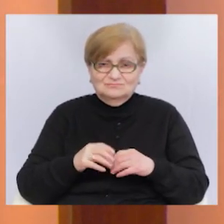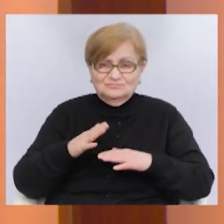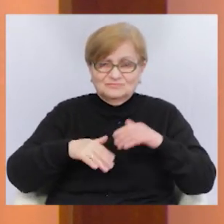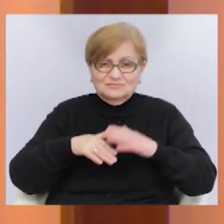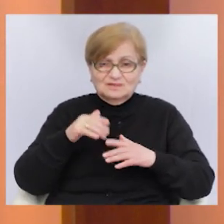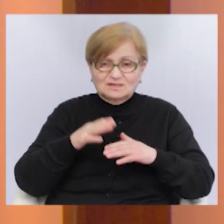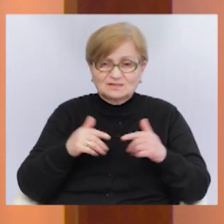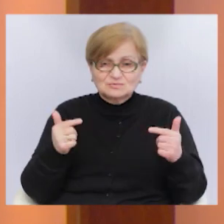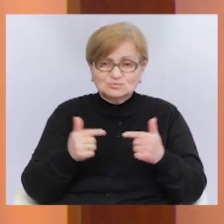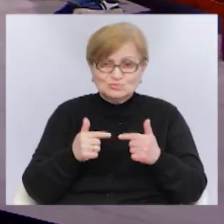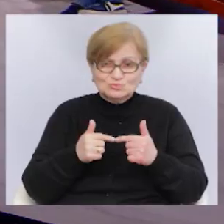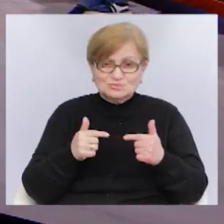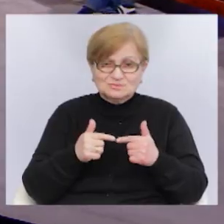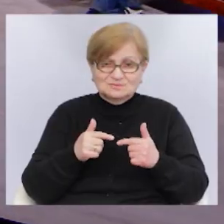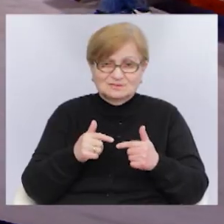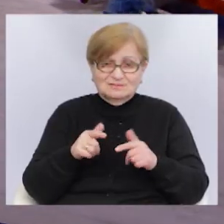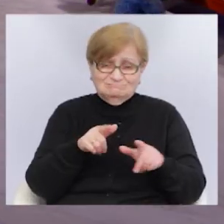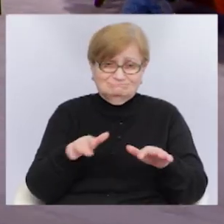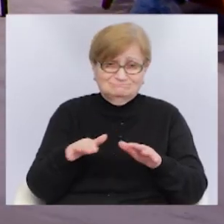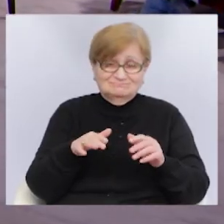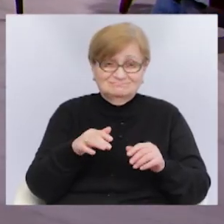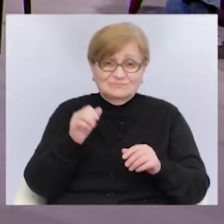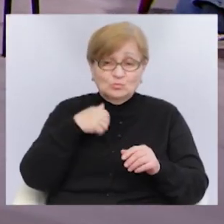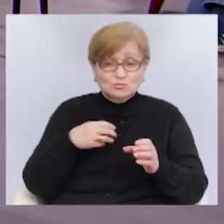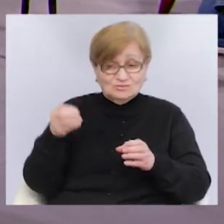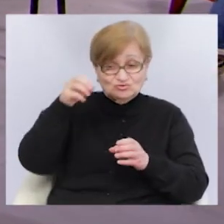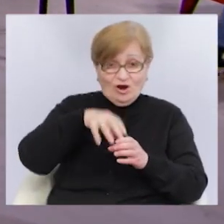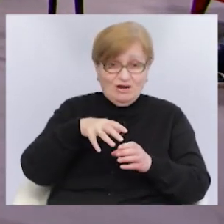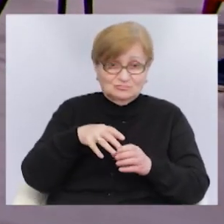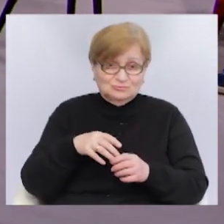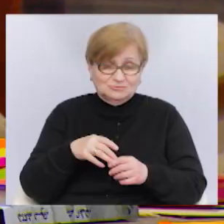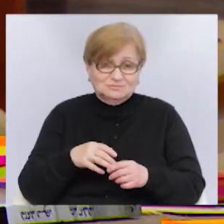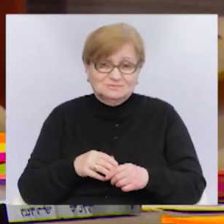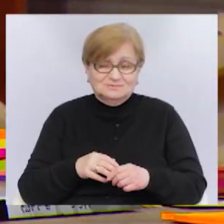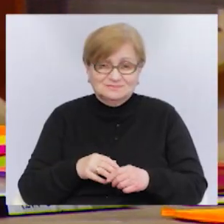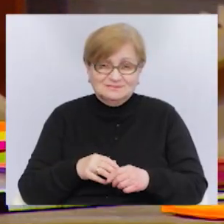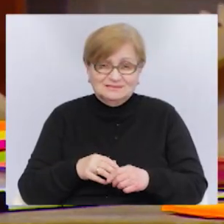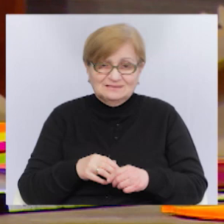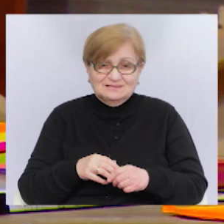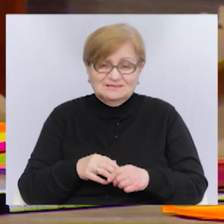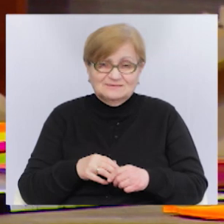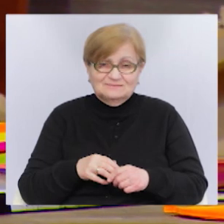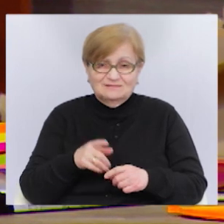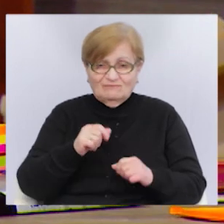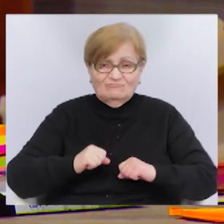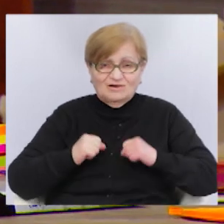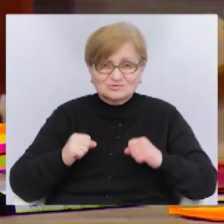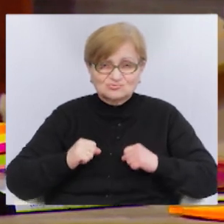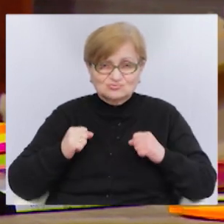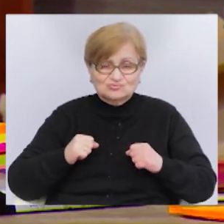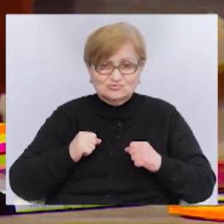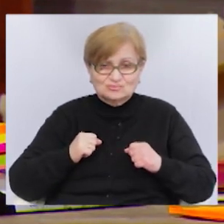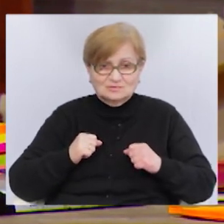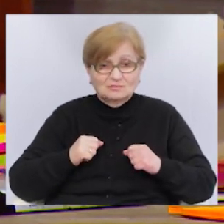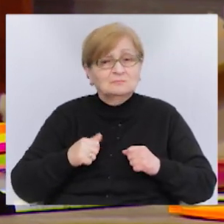ხელის ზუსტი მოძრაობით და ძალის სწორი კონცენტრაციით მოასავსოს ჭიქაში. აჰა. დაშიც ახლა ვარჯიშობს და სხვათა